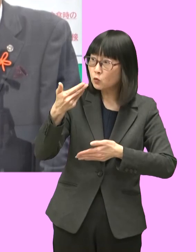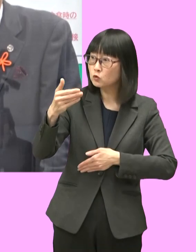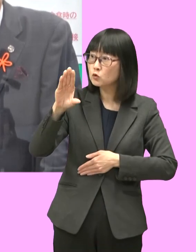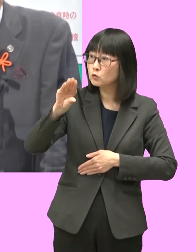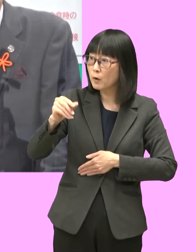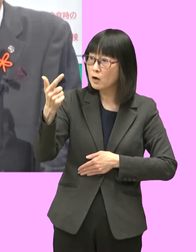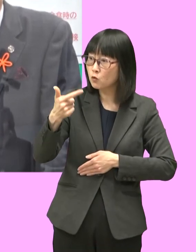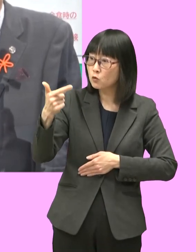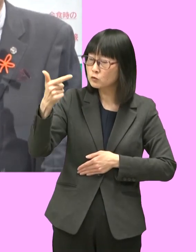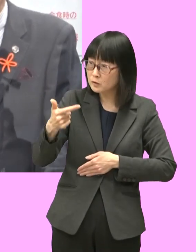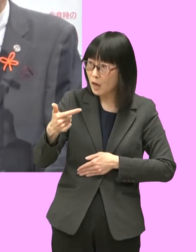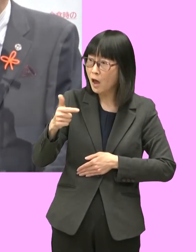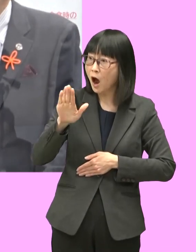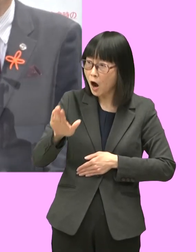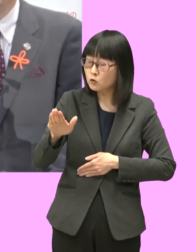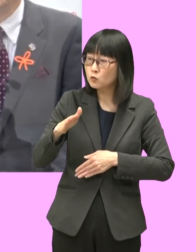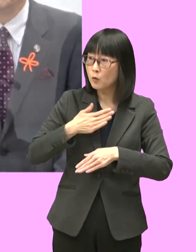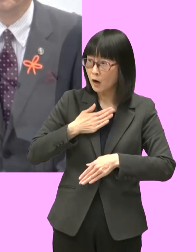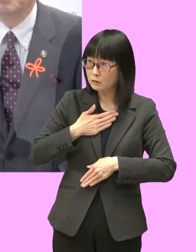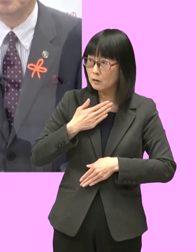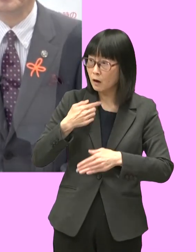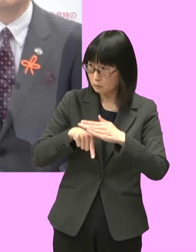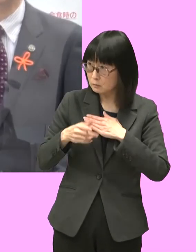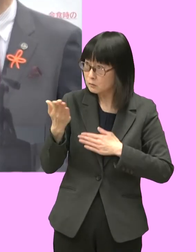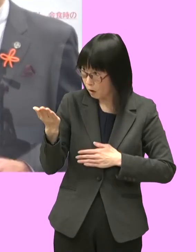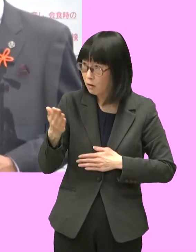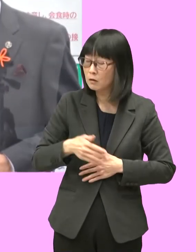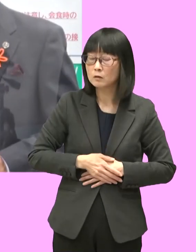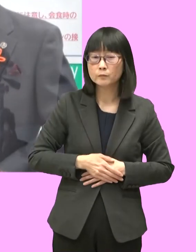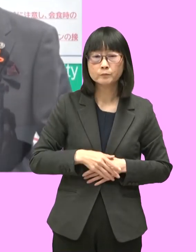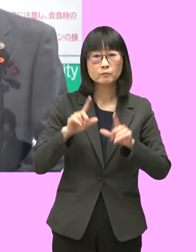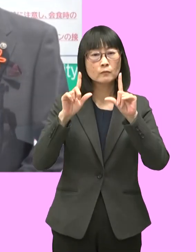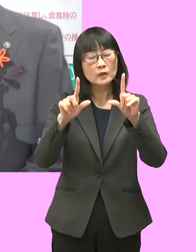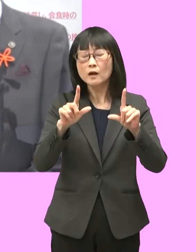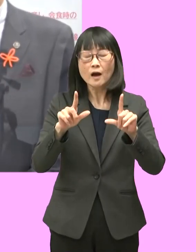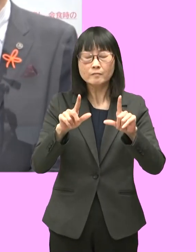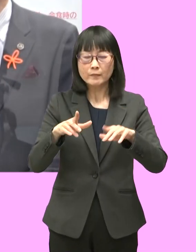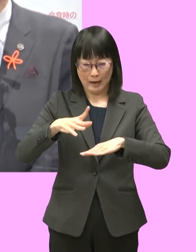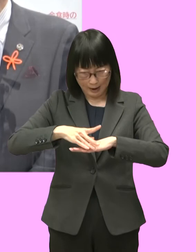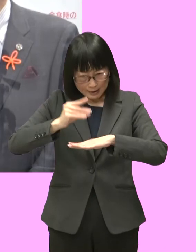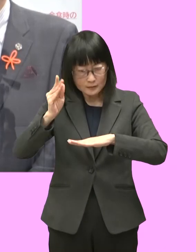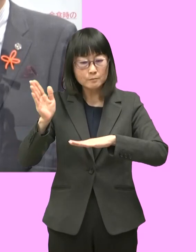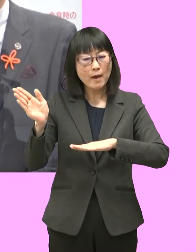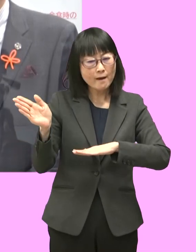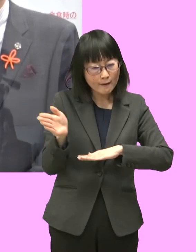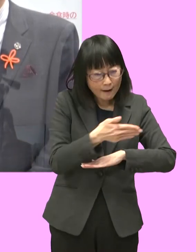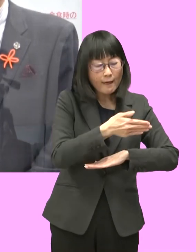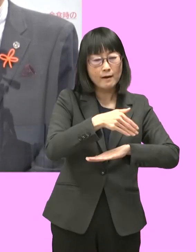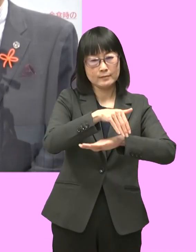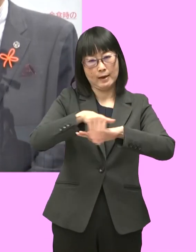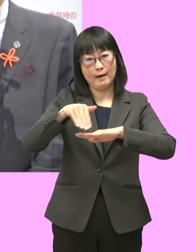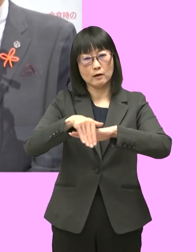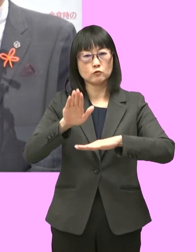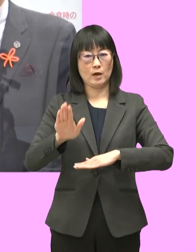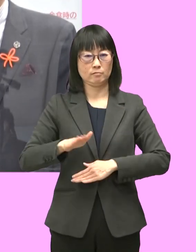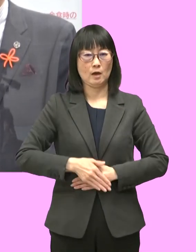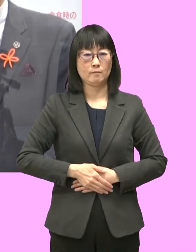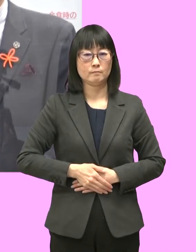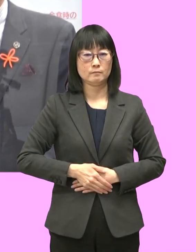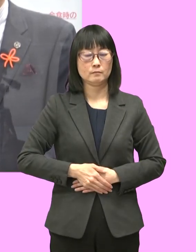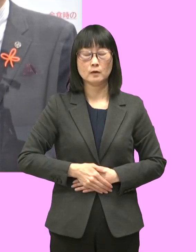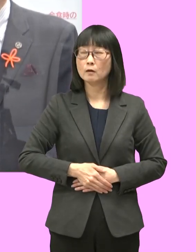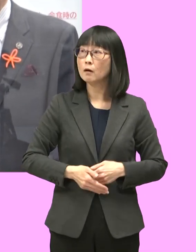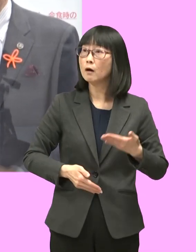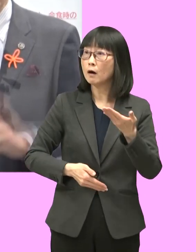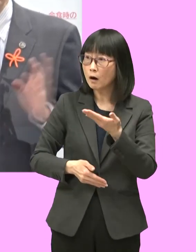前からです。前からある の。そうするとその当初の計画からすでに、まあ、少し多めの供給量というのがあったということになるん